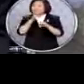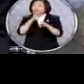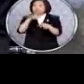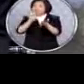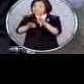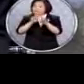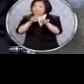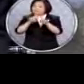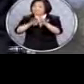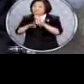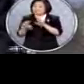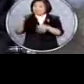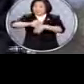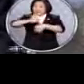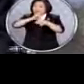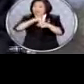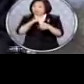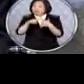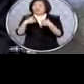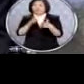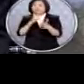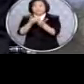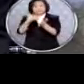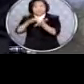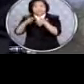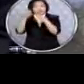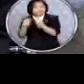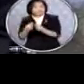掉一半才做得到？其实这个他说